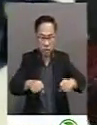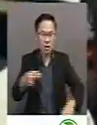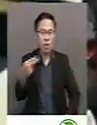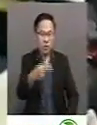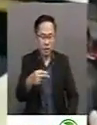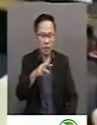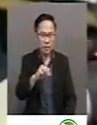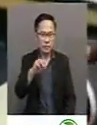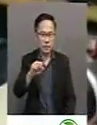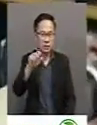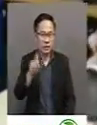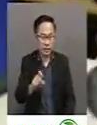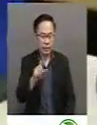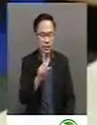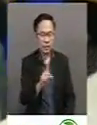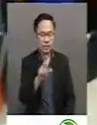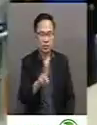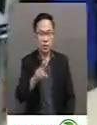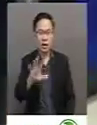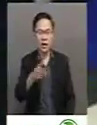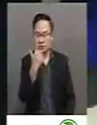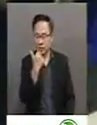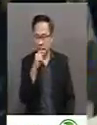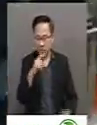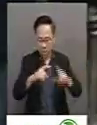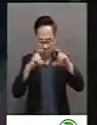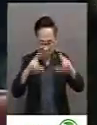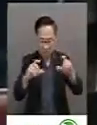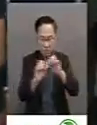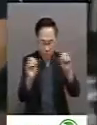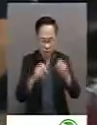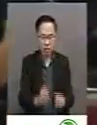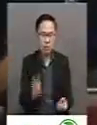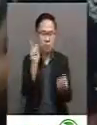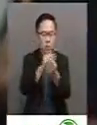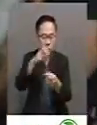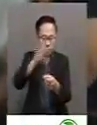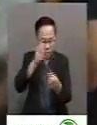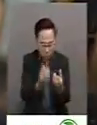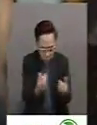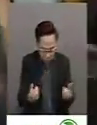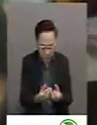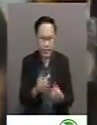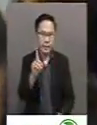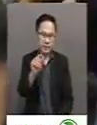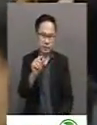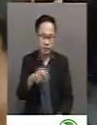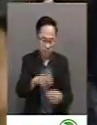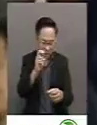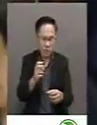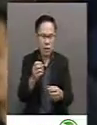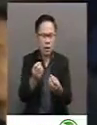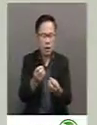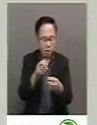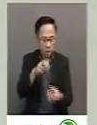รุ่น MSX 125สีแดงไม่ติดแผ่นป้ายทะเบียนและระเบิดปิงปองอีก20ลูกค่ะ คือจากการสอบสวนทั้งหมดคุณ